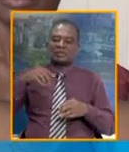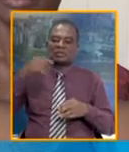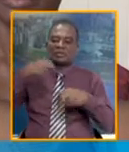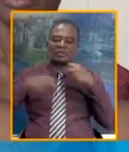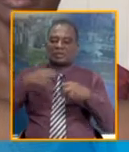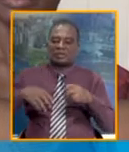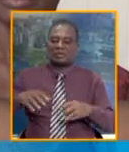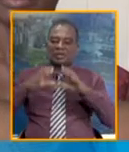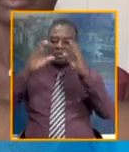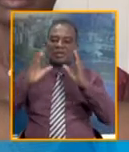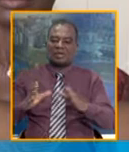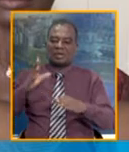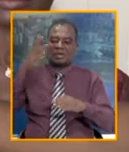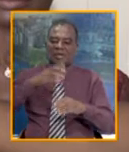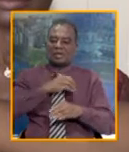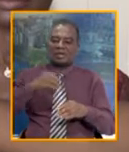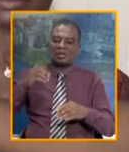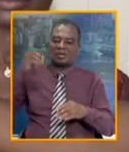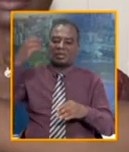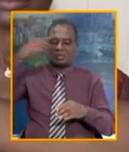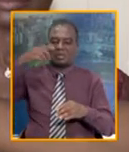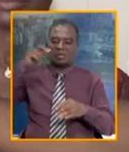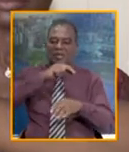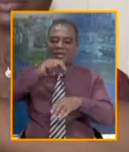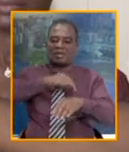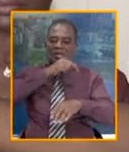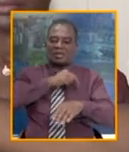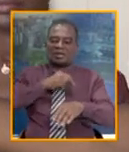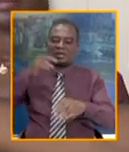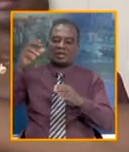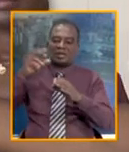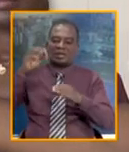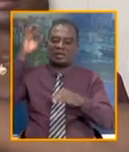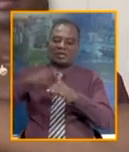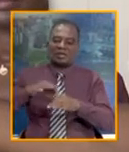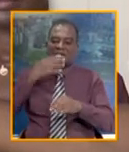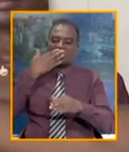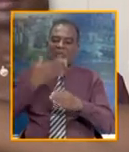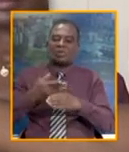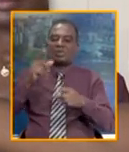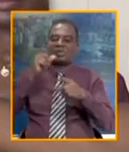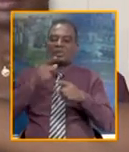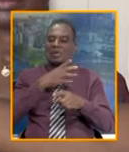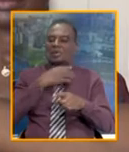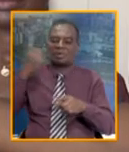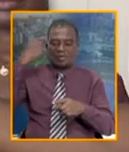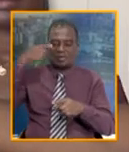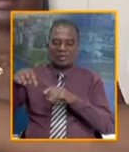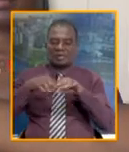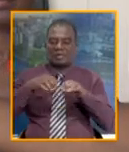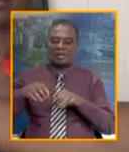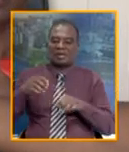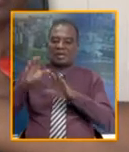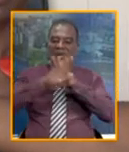s'appliquant aussi au niveau électoral, il est de bon ton de mener des actions car le père fondateur de l'organisation